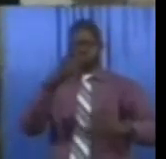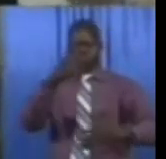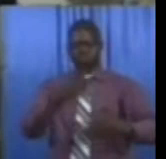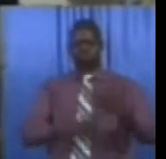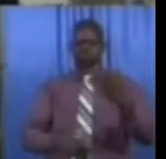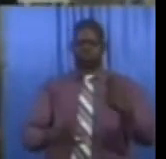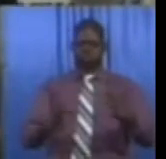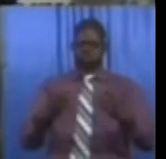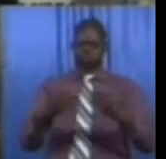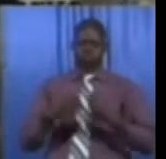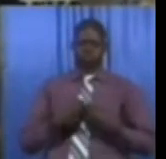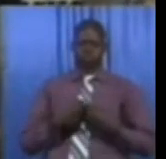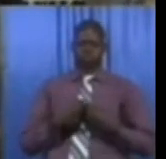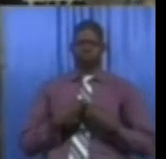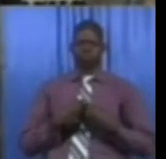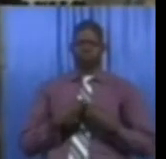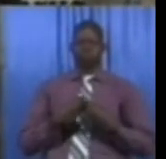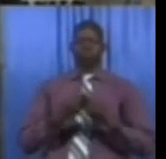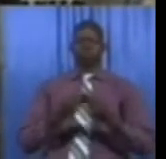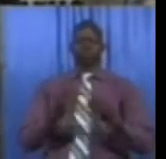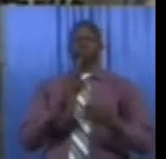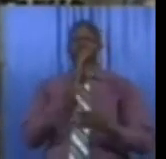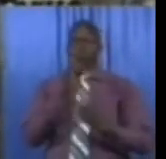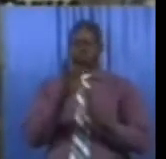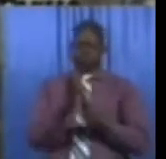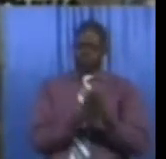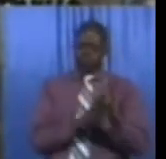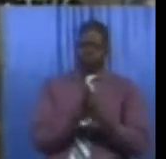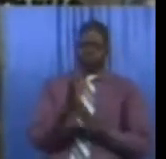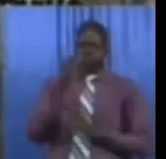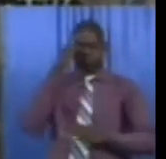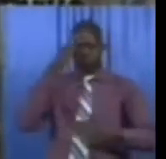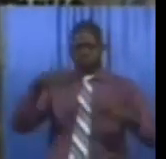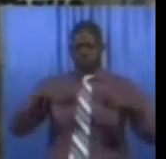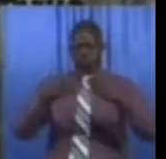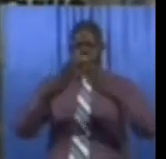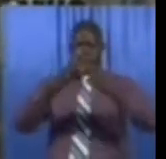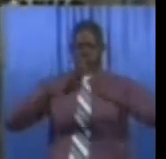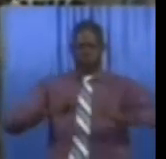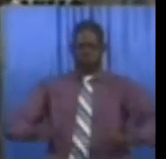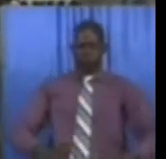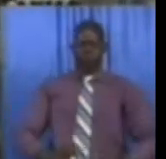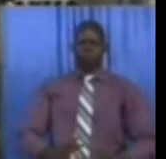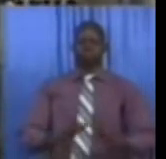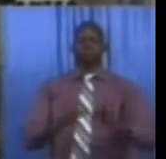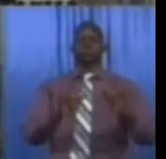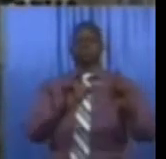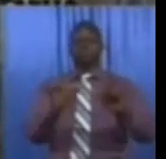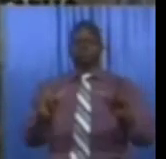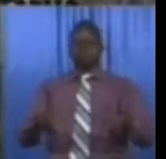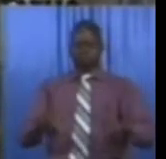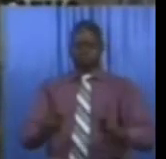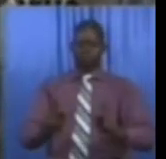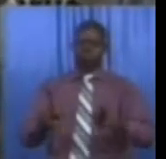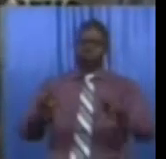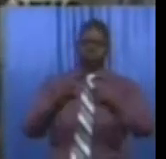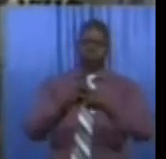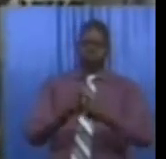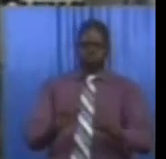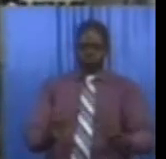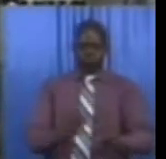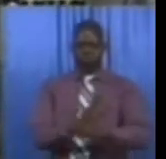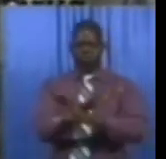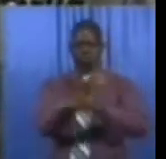raisonnable, qui est vraiment intéressant pour la Sonabel, ça c'est d'une part. La ligne permettra aussi d'électrifier, comme on l'a dit,